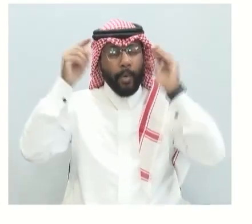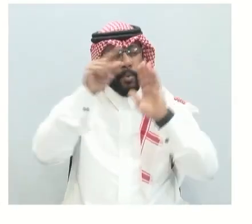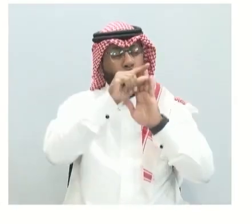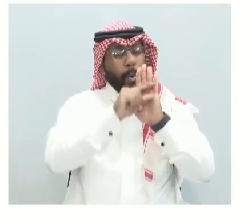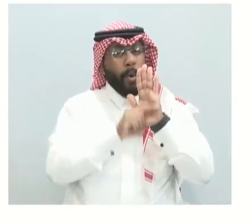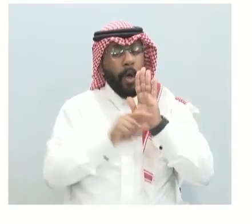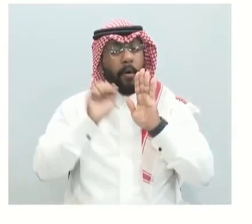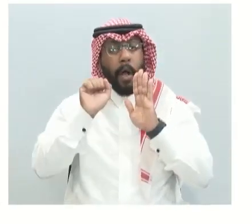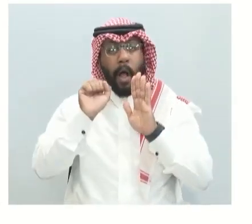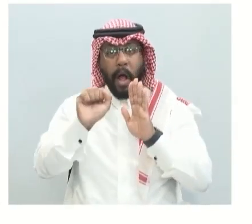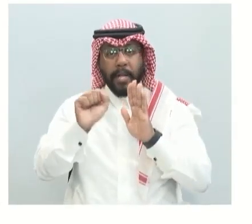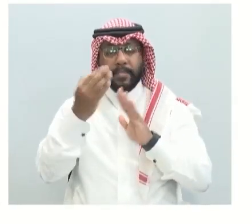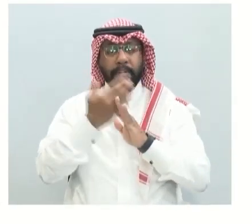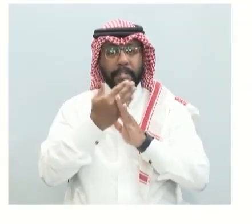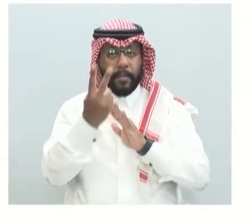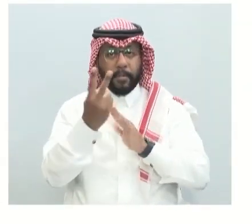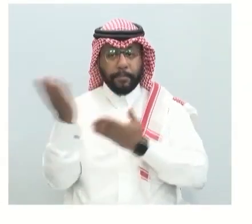بالفصل الدراسي الثاني